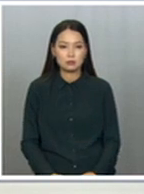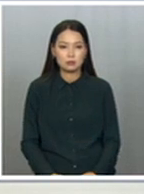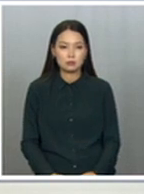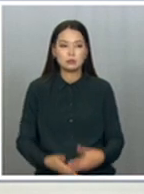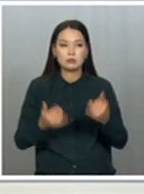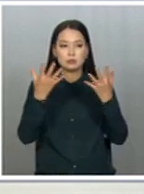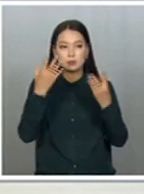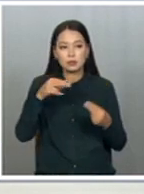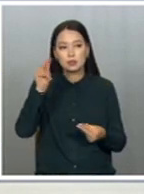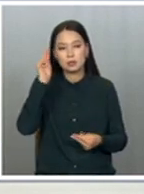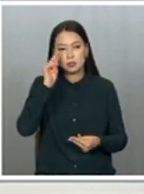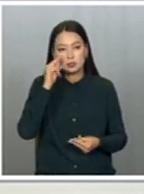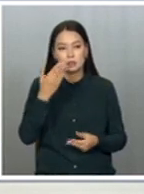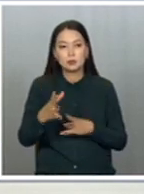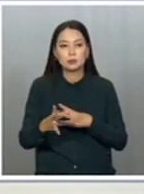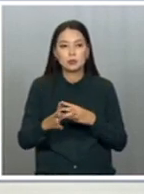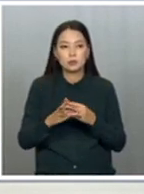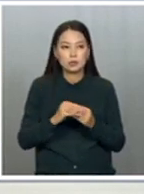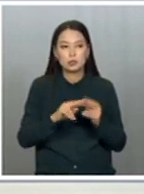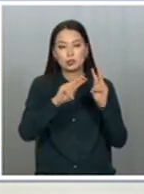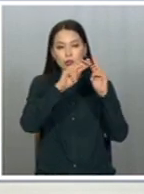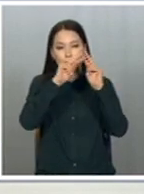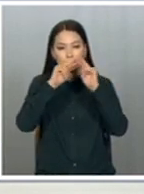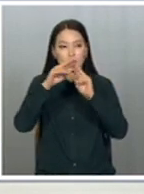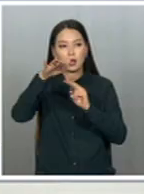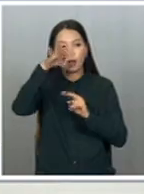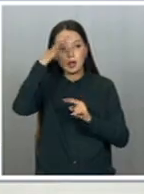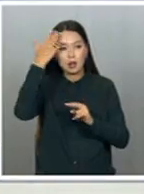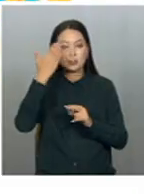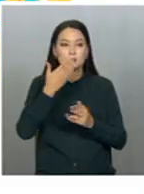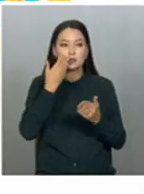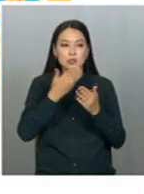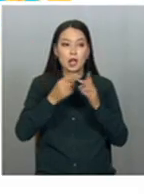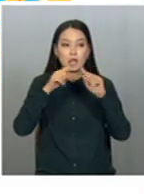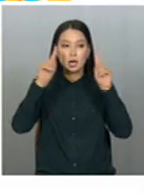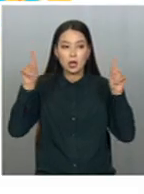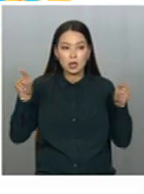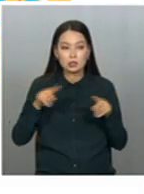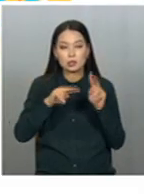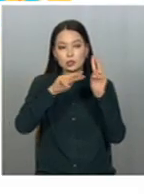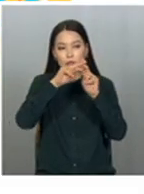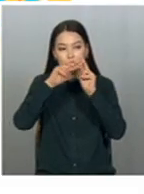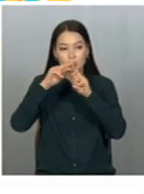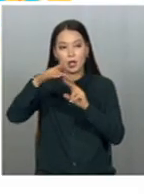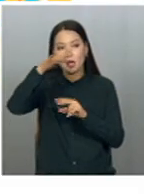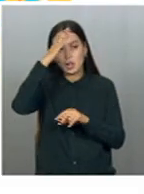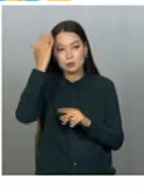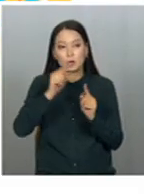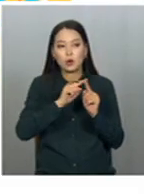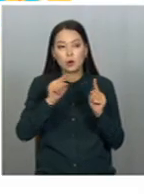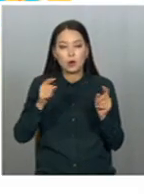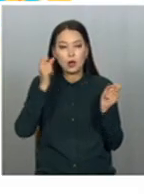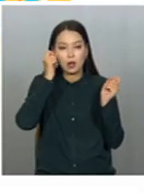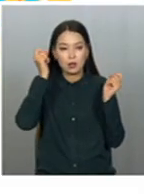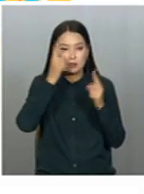Бүгінгі сабақта біз сіздермен жұлдызды аспанның жыл-жылмалы картасынан жұлдыздардың аспан координатасын